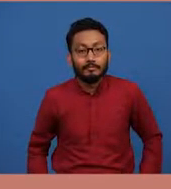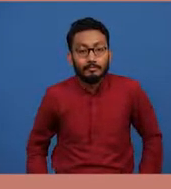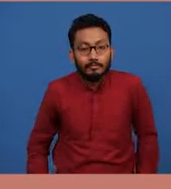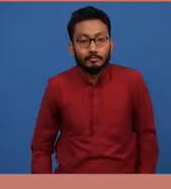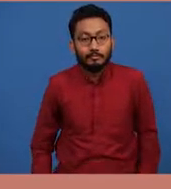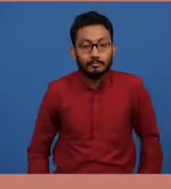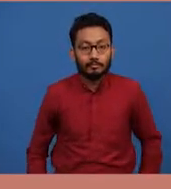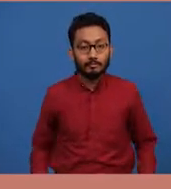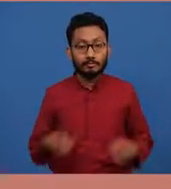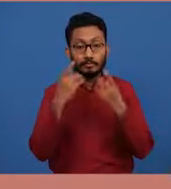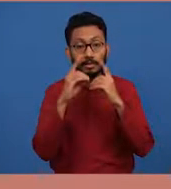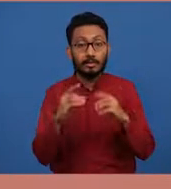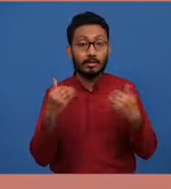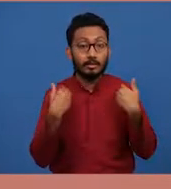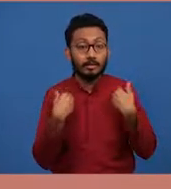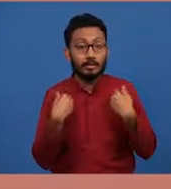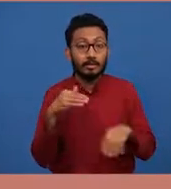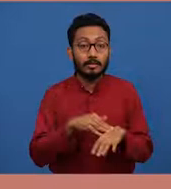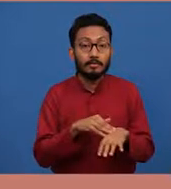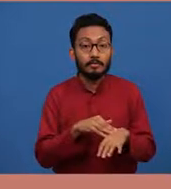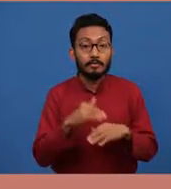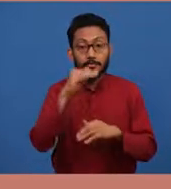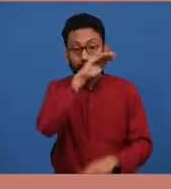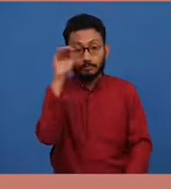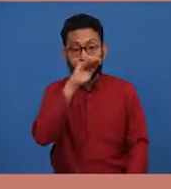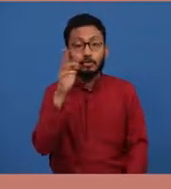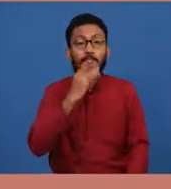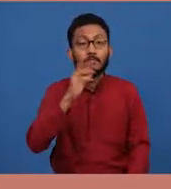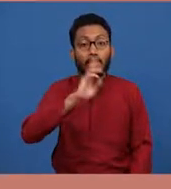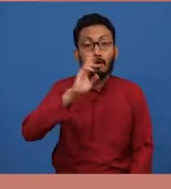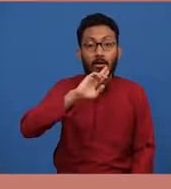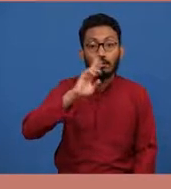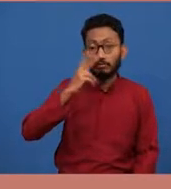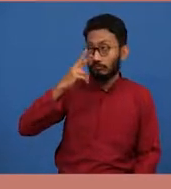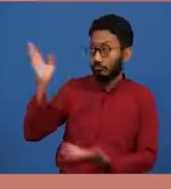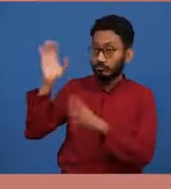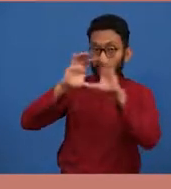Jawapannya berada di perenggan yang kedua, iaitu